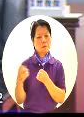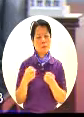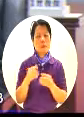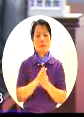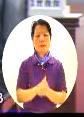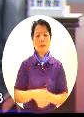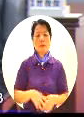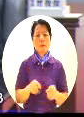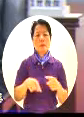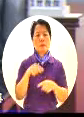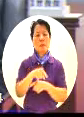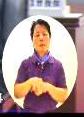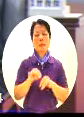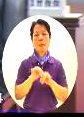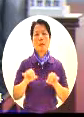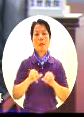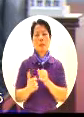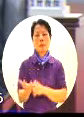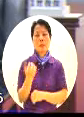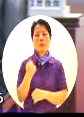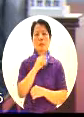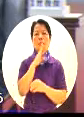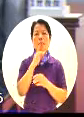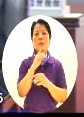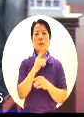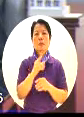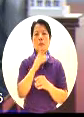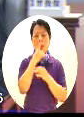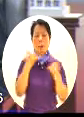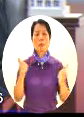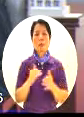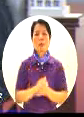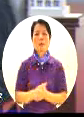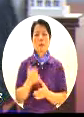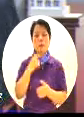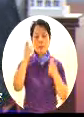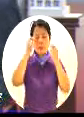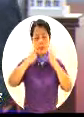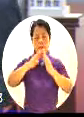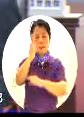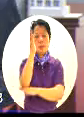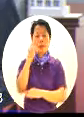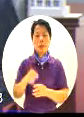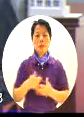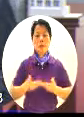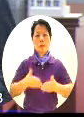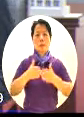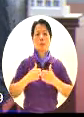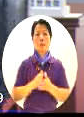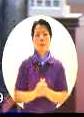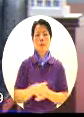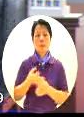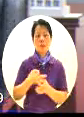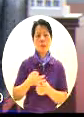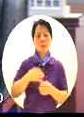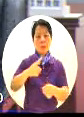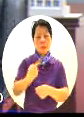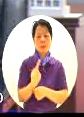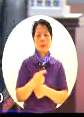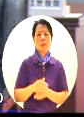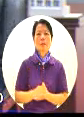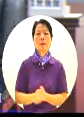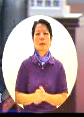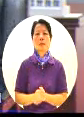地权哈一部分，那想讲的是重咱高雄市政府哈重要的财库了哈，今